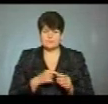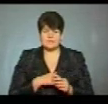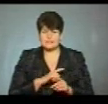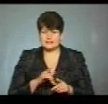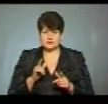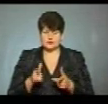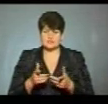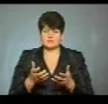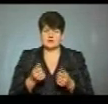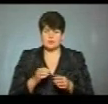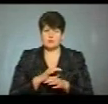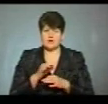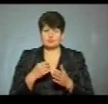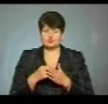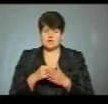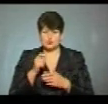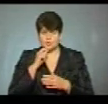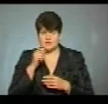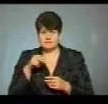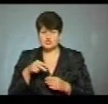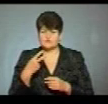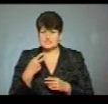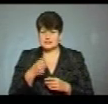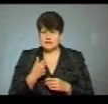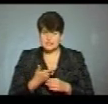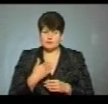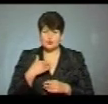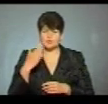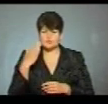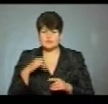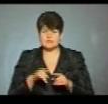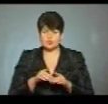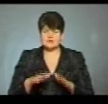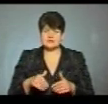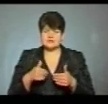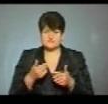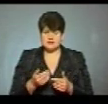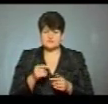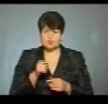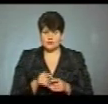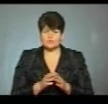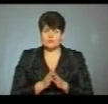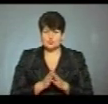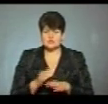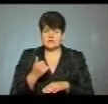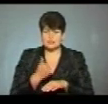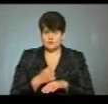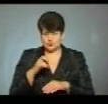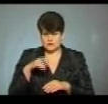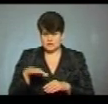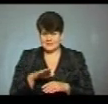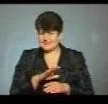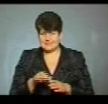прийняттям проєкту бюджету України на 2020 рік. Проголосували також за звернення, в якому закликають главу держави